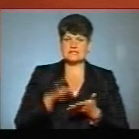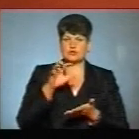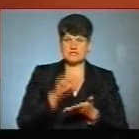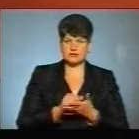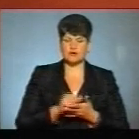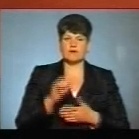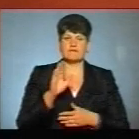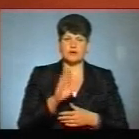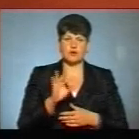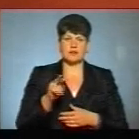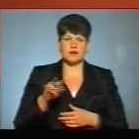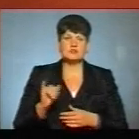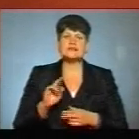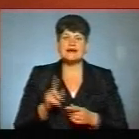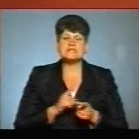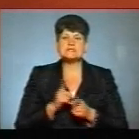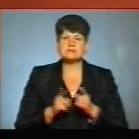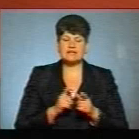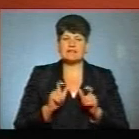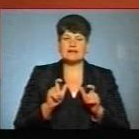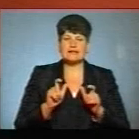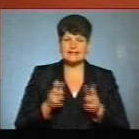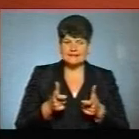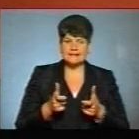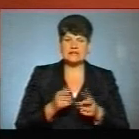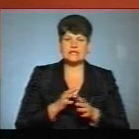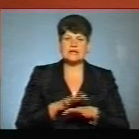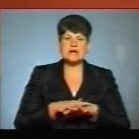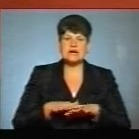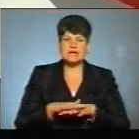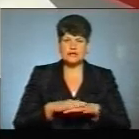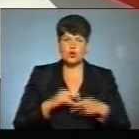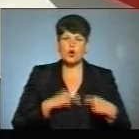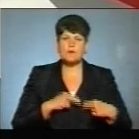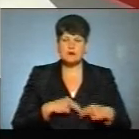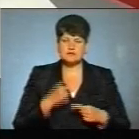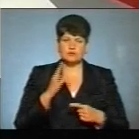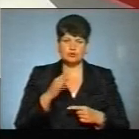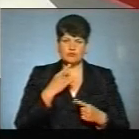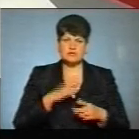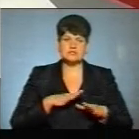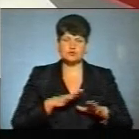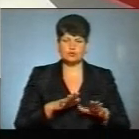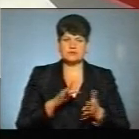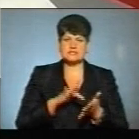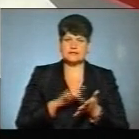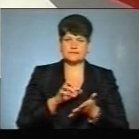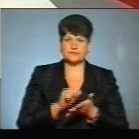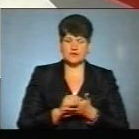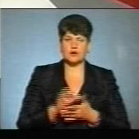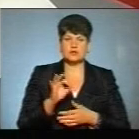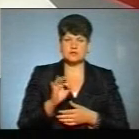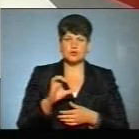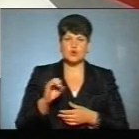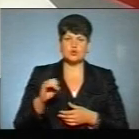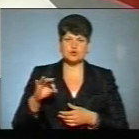Василь Олещук. Як змінив карантин ринок праці, говоритимемо сьогодні. Поряд зі мною заступниця директора обласного центру зайнятості Олександра Островська. Вітаю